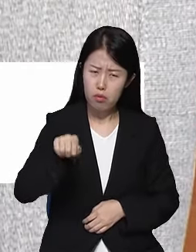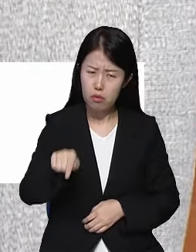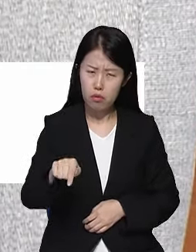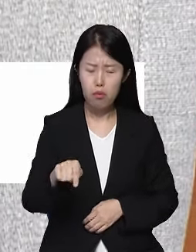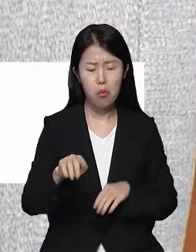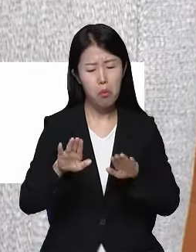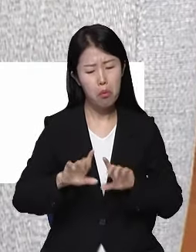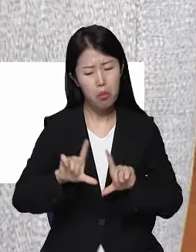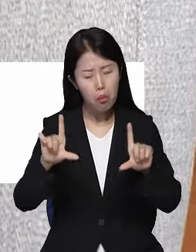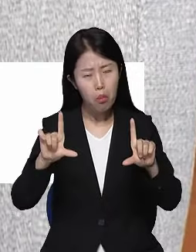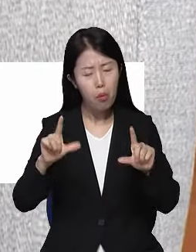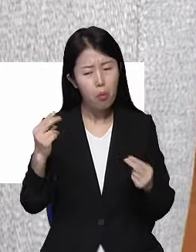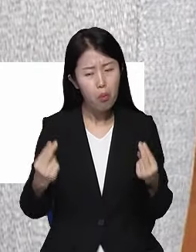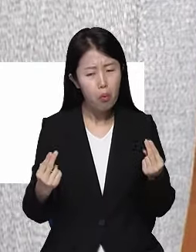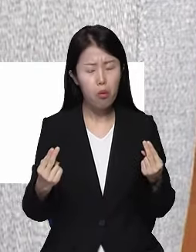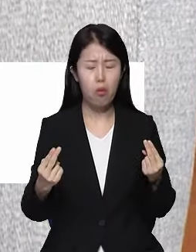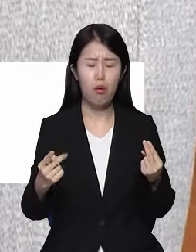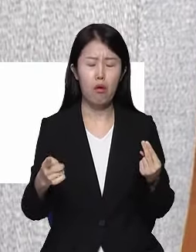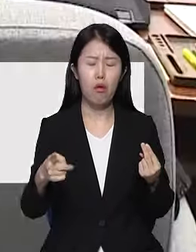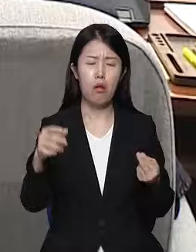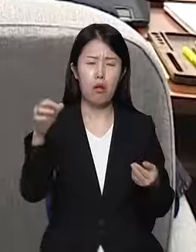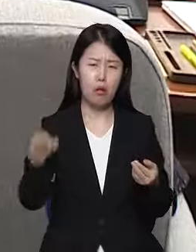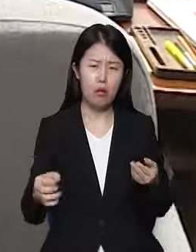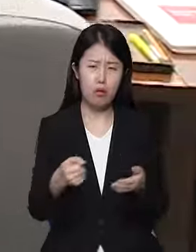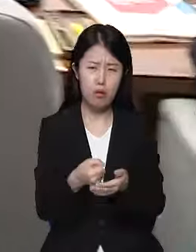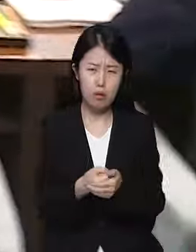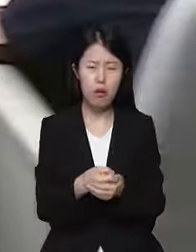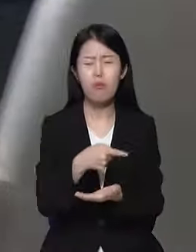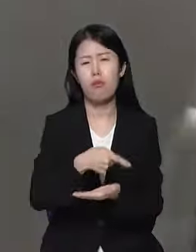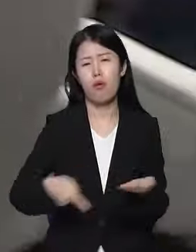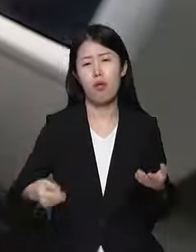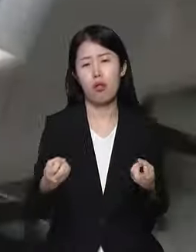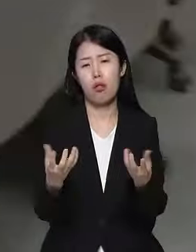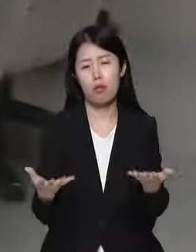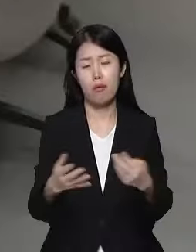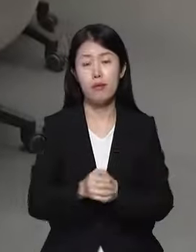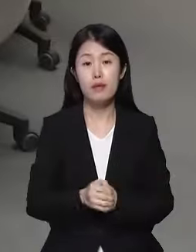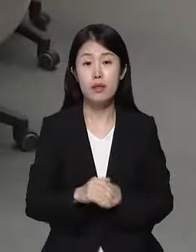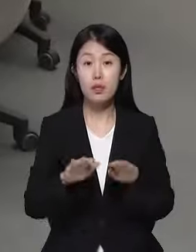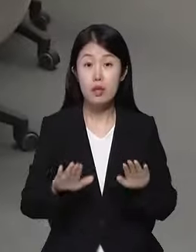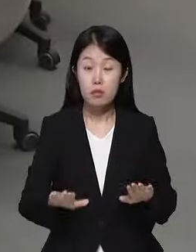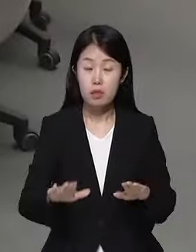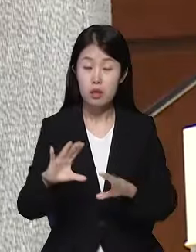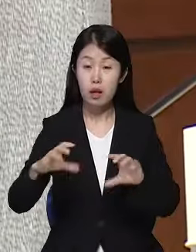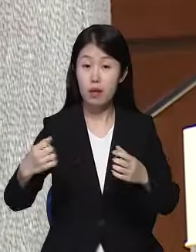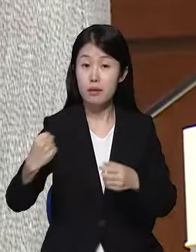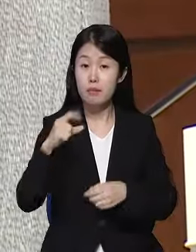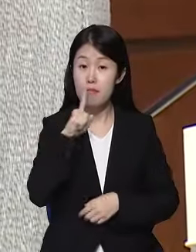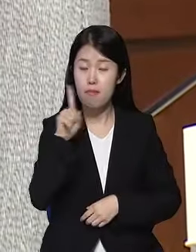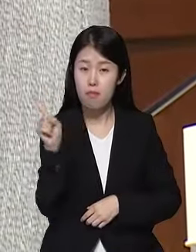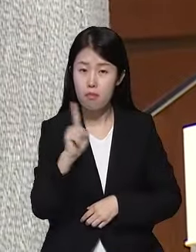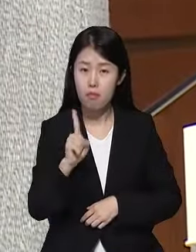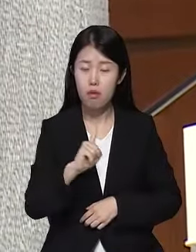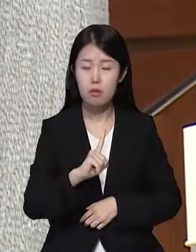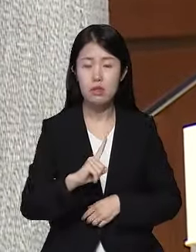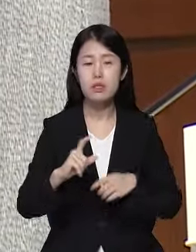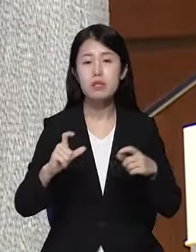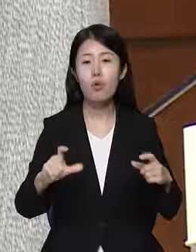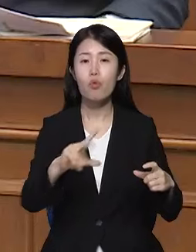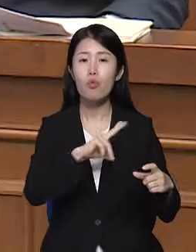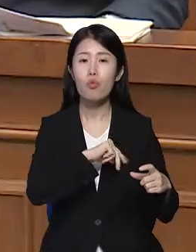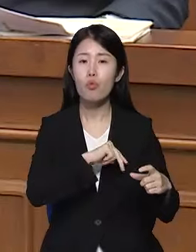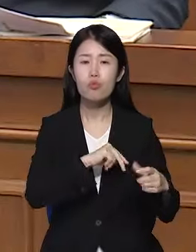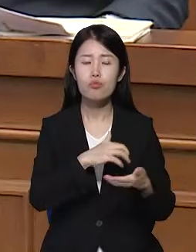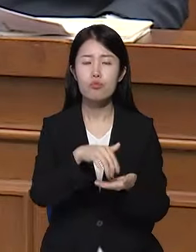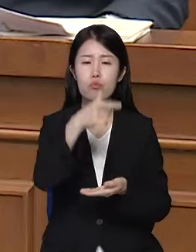막대한 피해가 예상이 되기 때문에. 국민의힘은 호남의 지역구 의원이 부족하기 때문에 지역 현안 해결을 위해